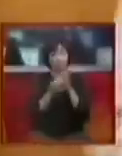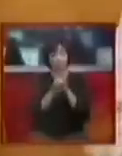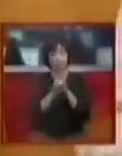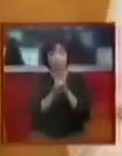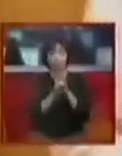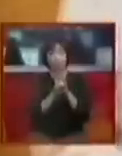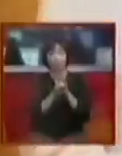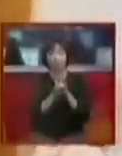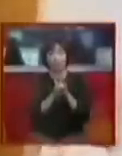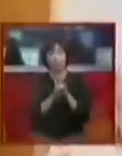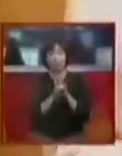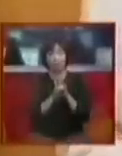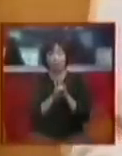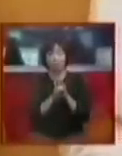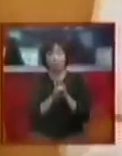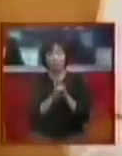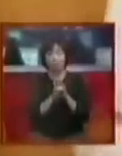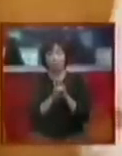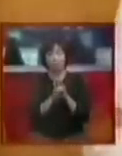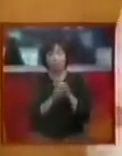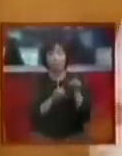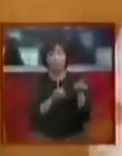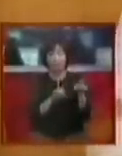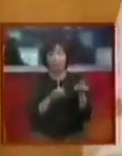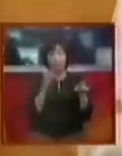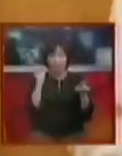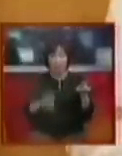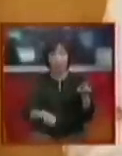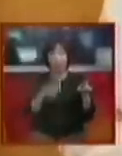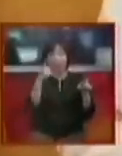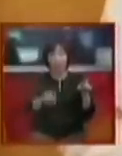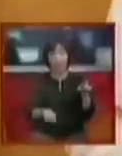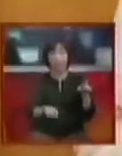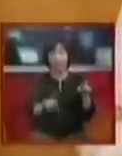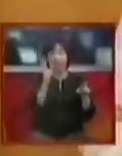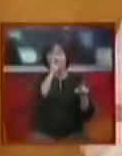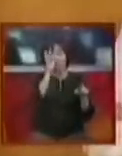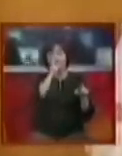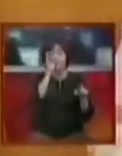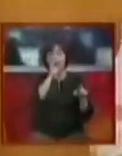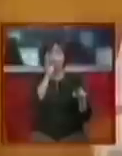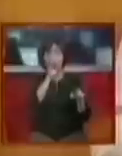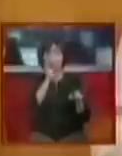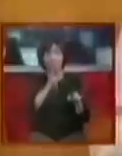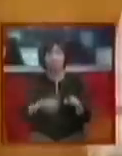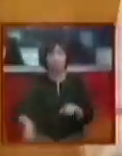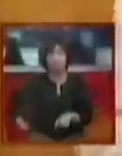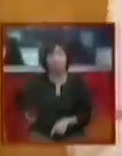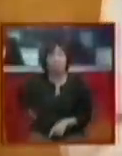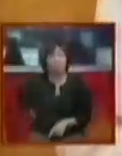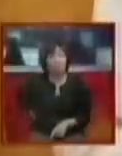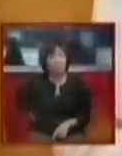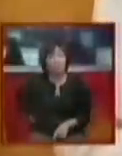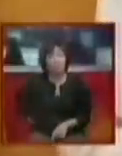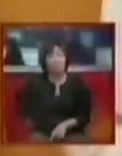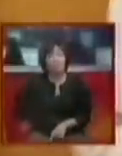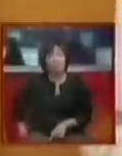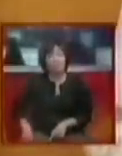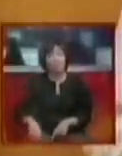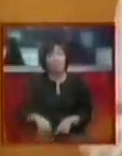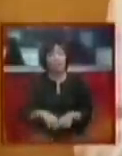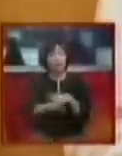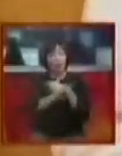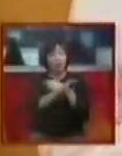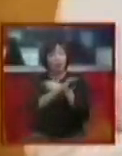at handa kami ipagtanggol ito. Hindi imposible na ang Pilipino kay tagal nang yumuyuko tuwing may nakakasulubong na